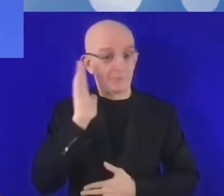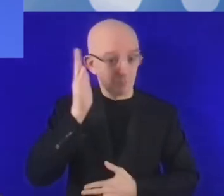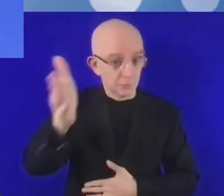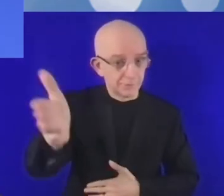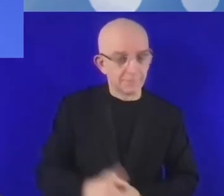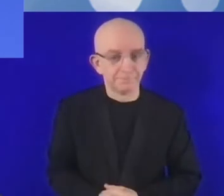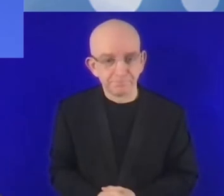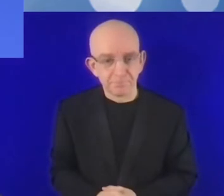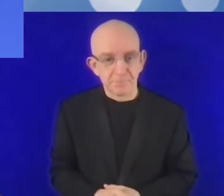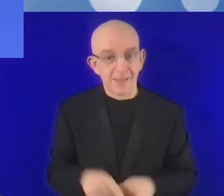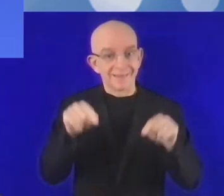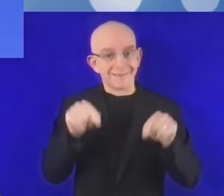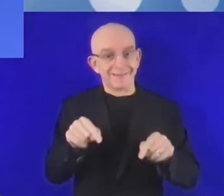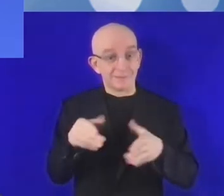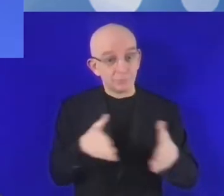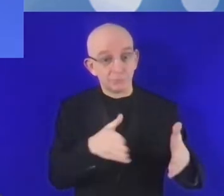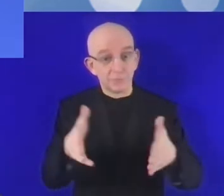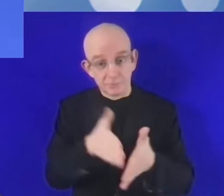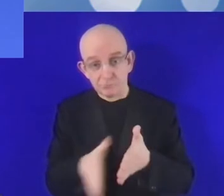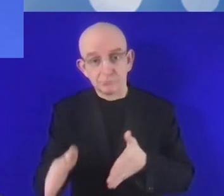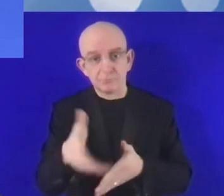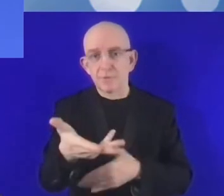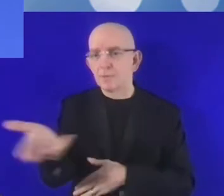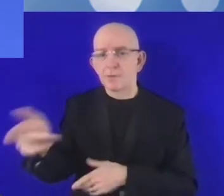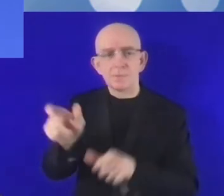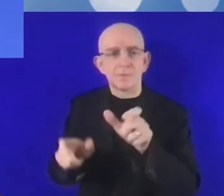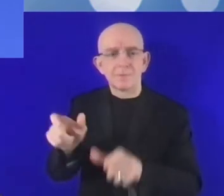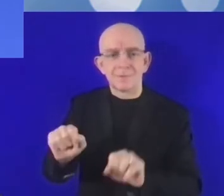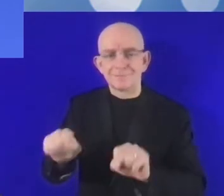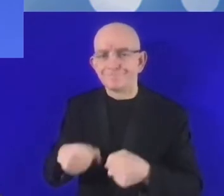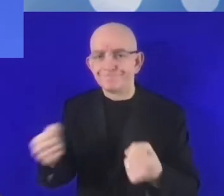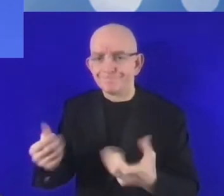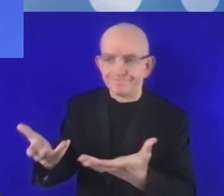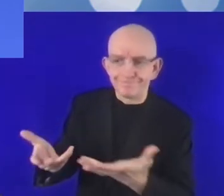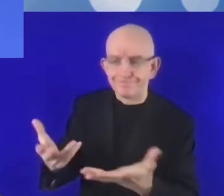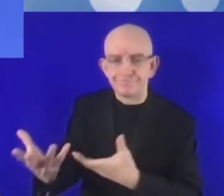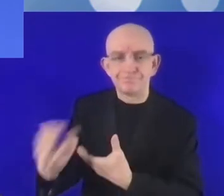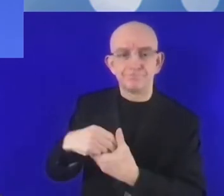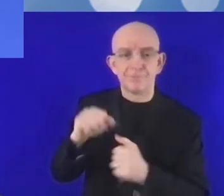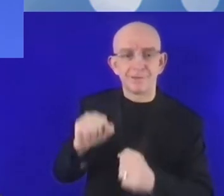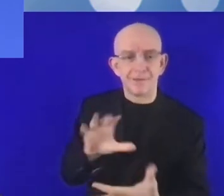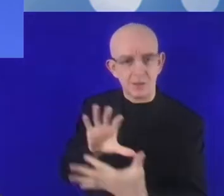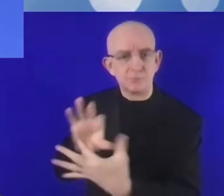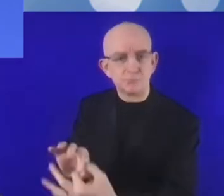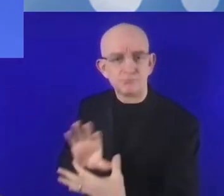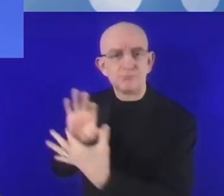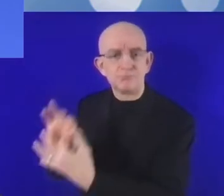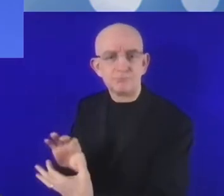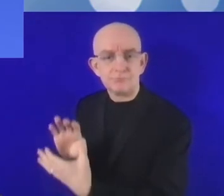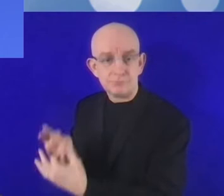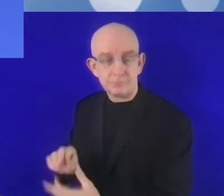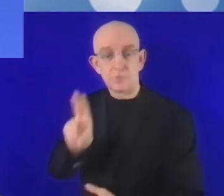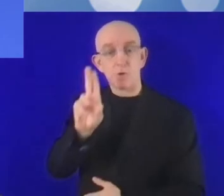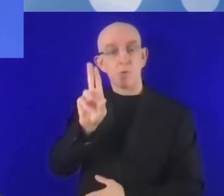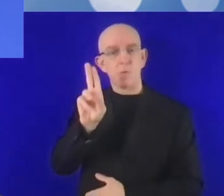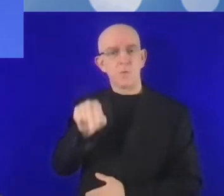des échanges d'expériences, de manière à ce que nous puissions travailler à notre avenir numérique. Le but est de